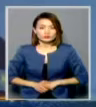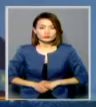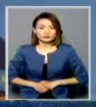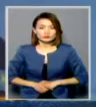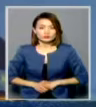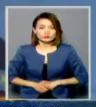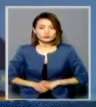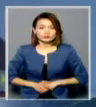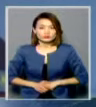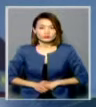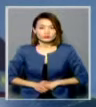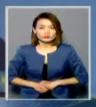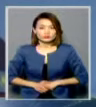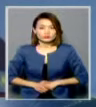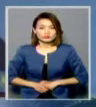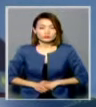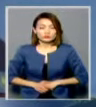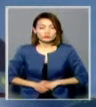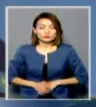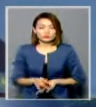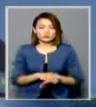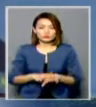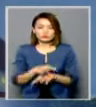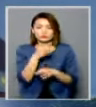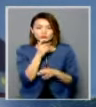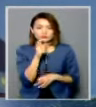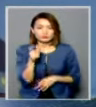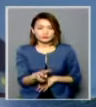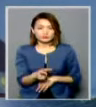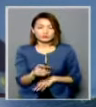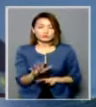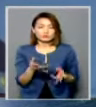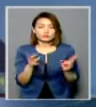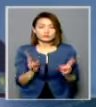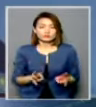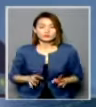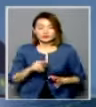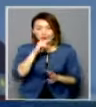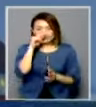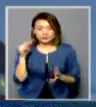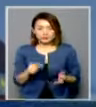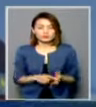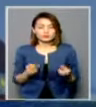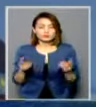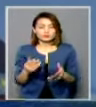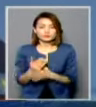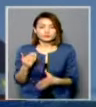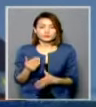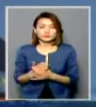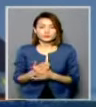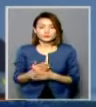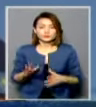Мысалы, қандай да бір еліміз, мемлекетіміздің тұрғыны қандай да бір қиындылыққа тап болған жағдайда соған арнайы көмекті